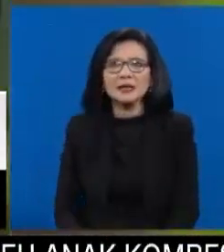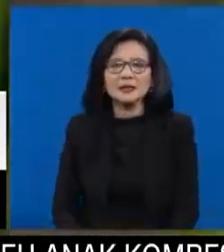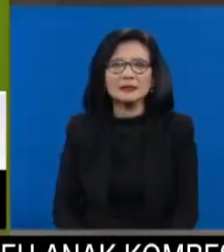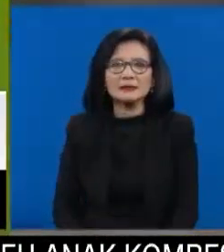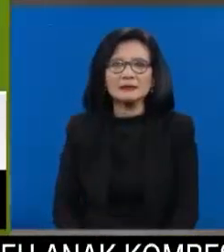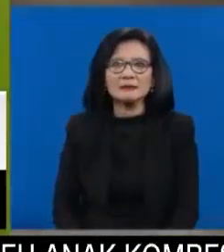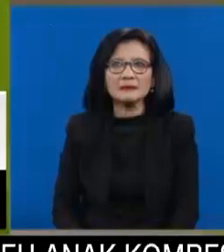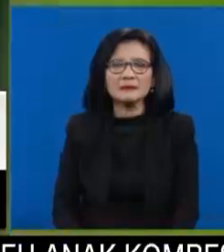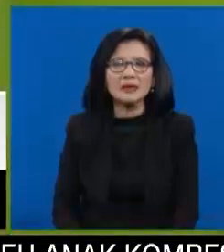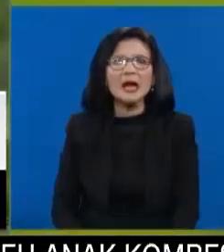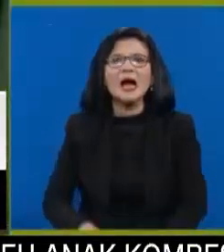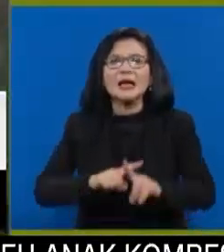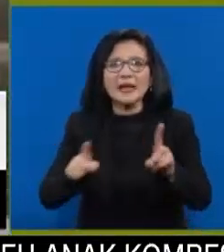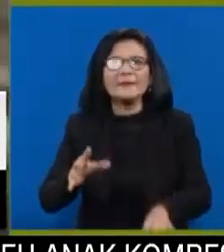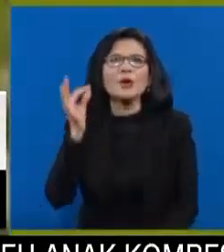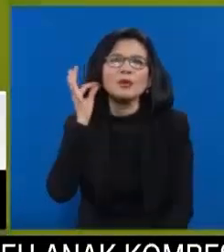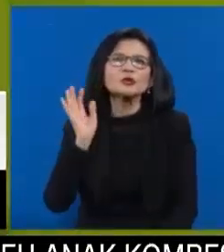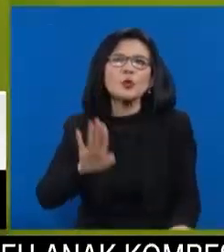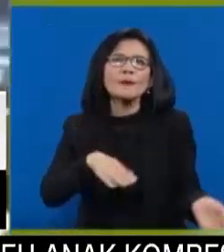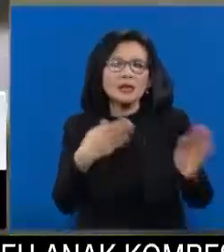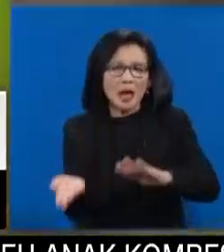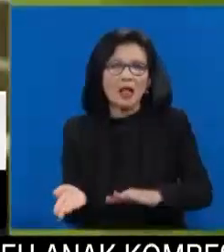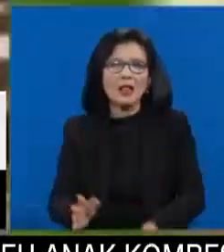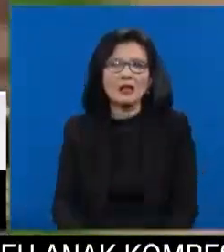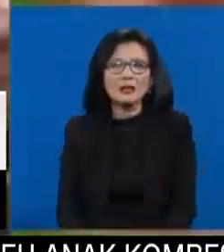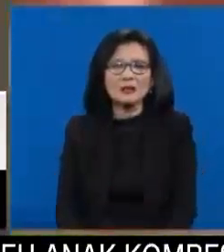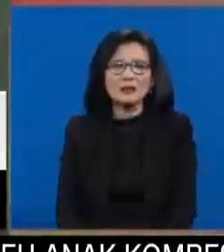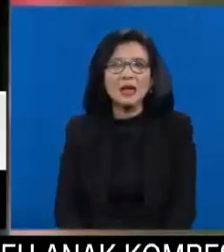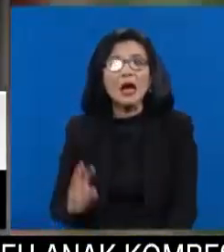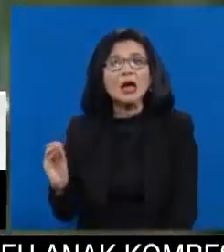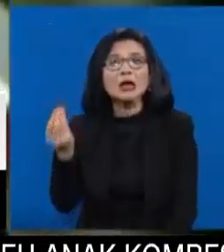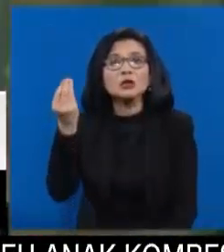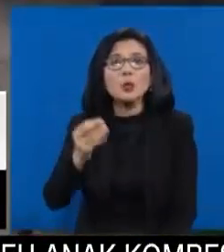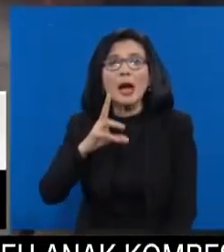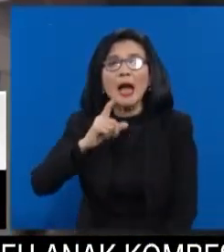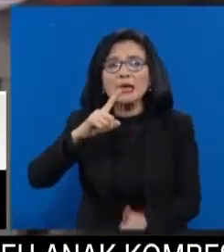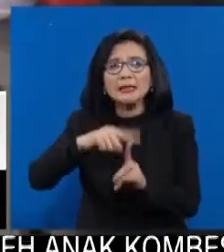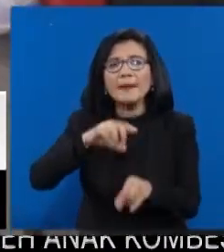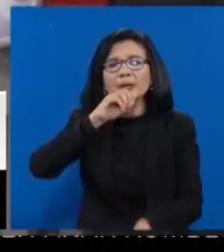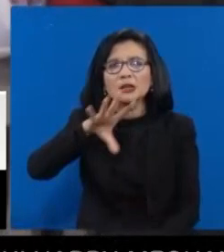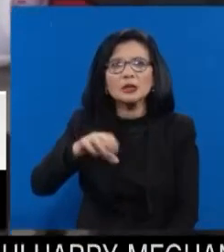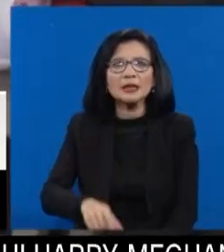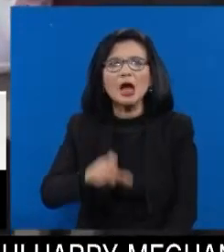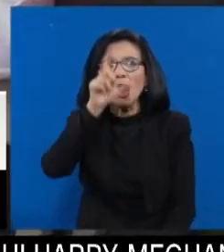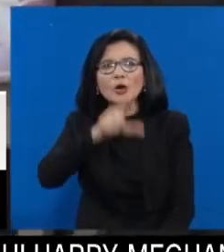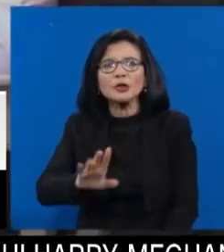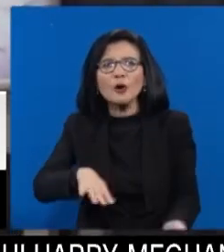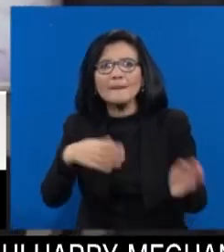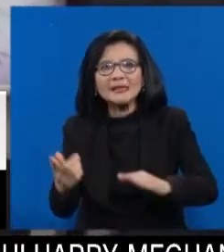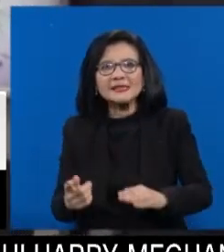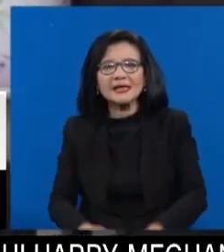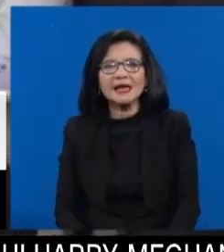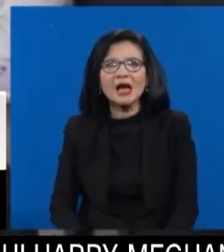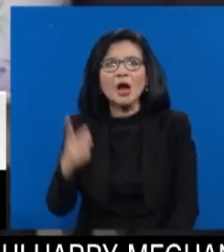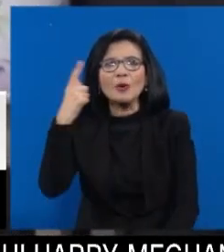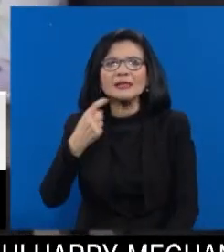lebih lanjut. Namun wanita itu tewas dalam perjalanan. Menurut Ketua RT 10 Mulyadi, wanita tersebut tewas akibat tersengat listrik